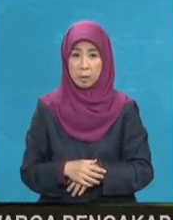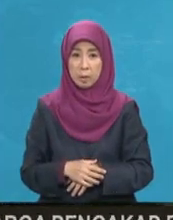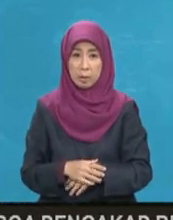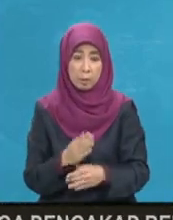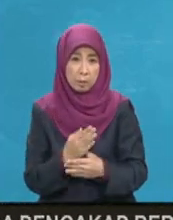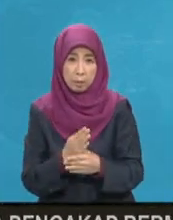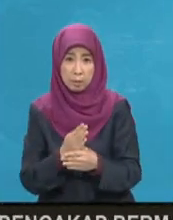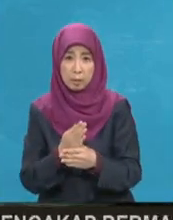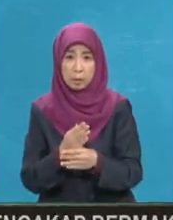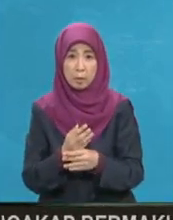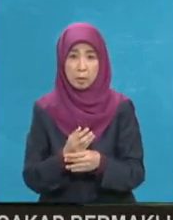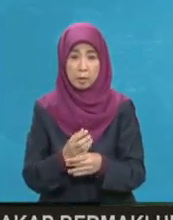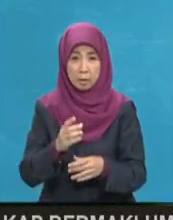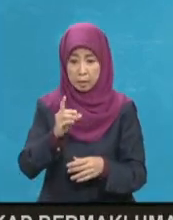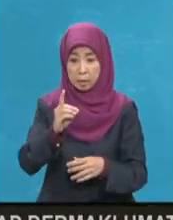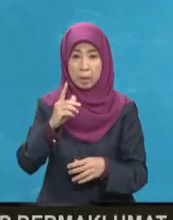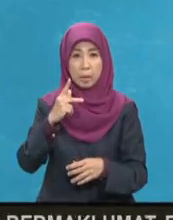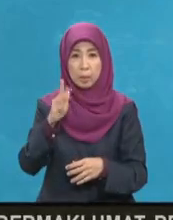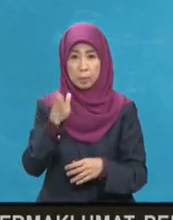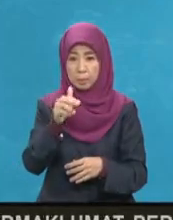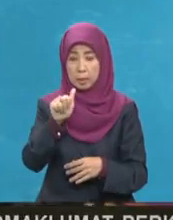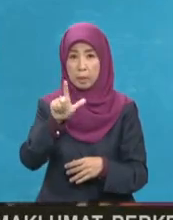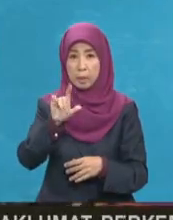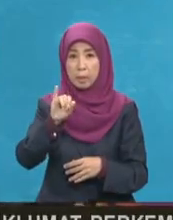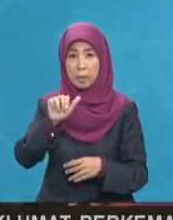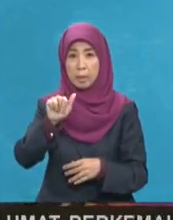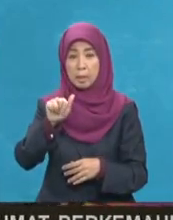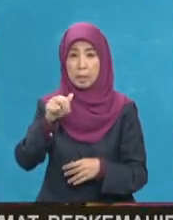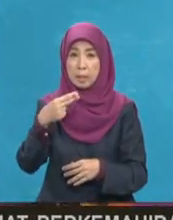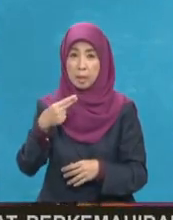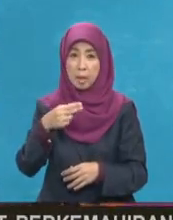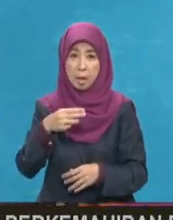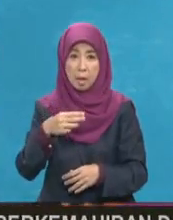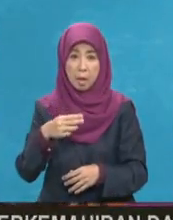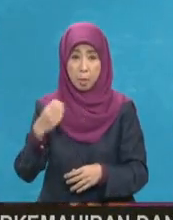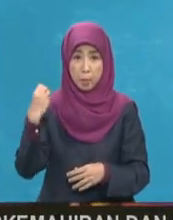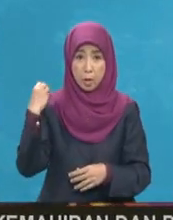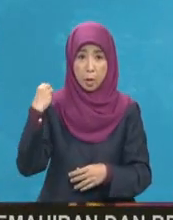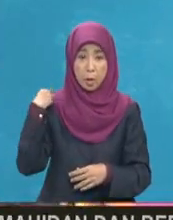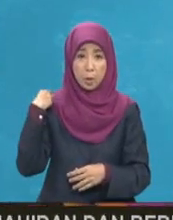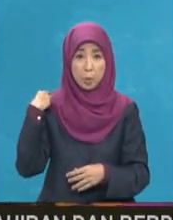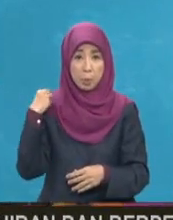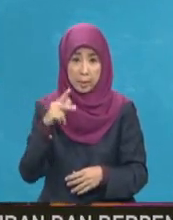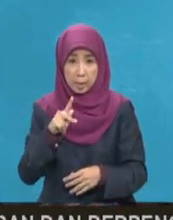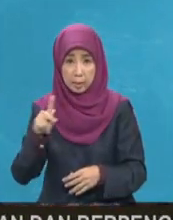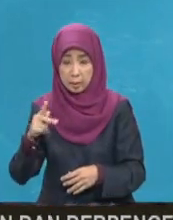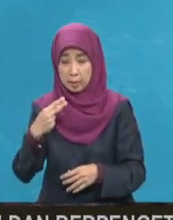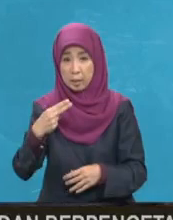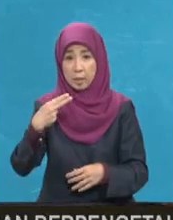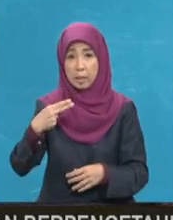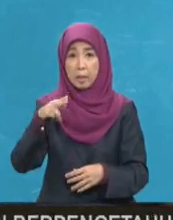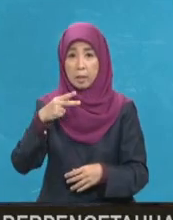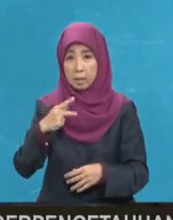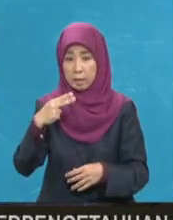Hai sementara itu menurut Jangkungan Yohana binti Haji maslon pegawai ogah makanan jabatan petak Biran CSO